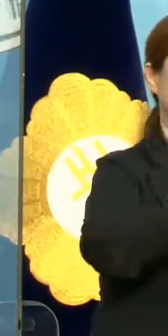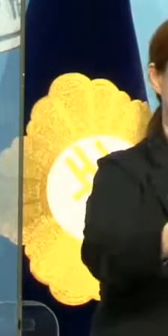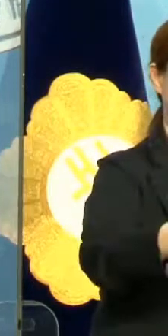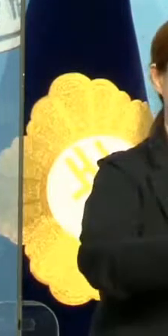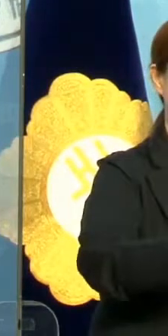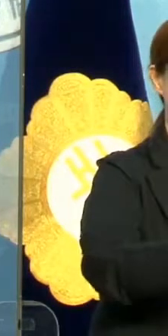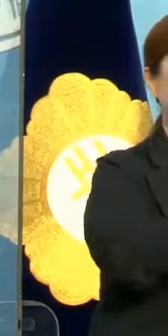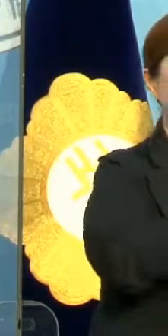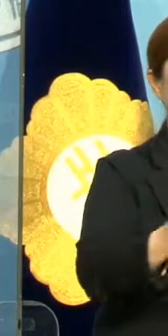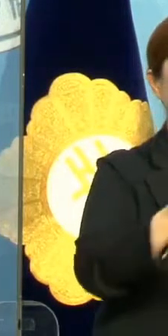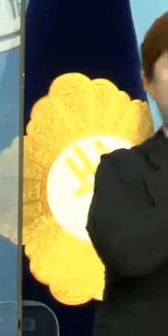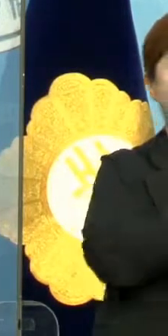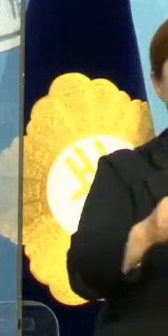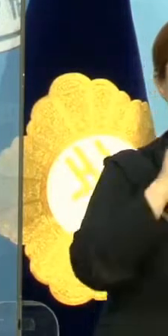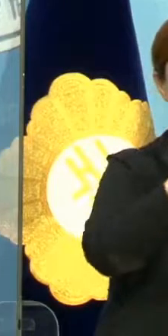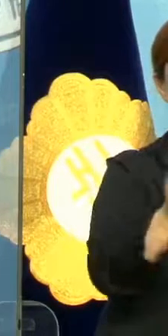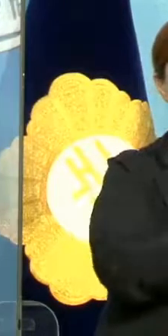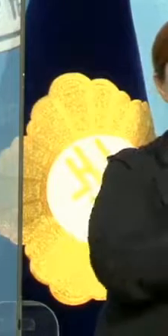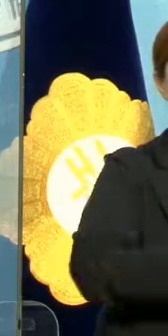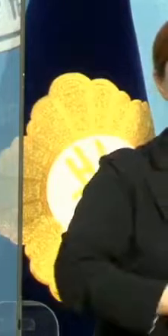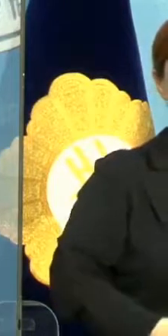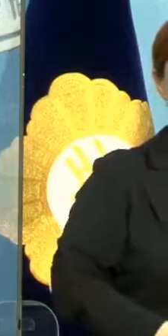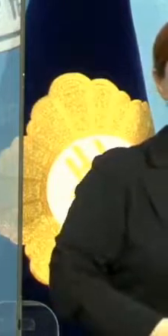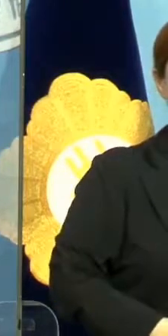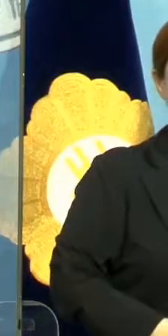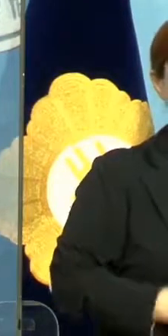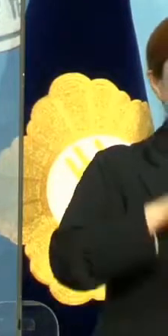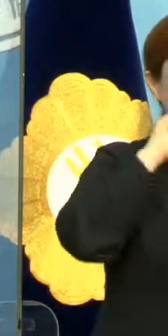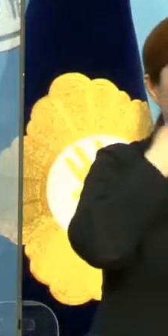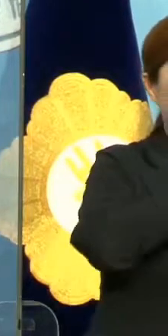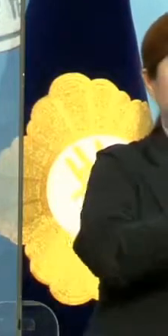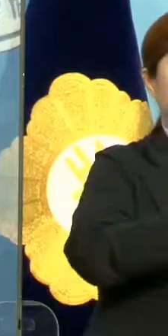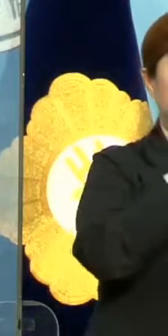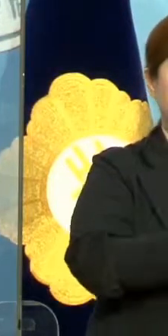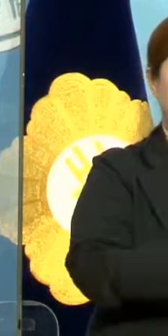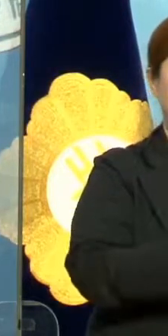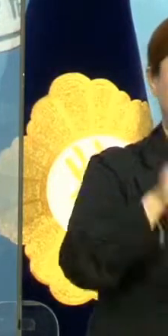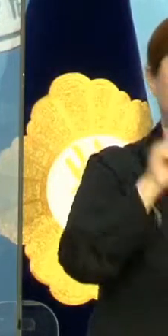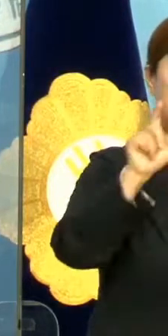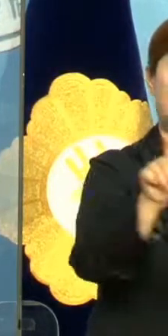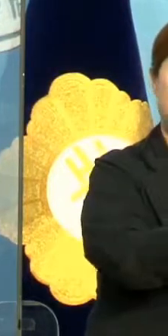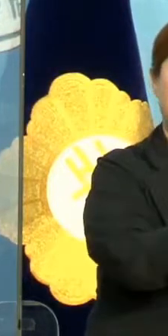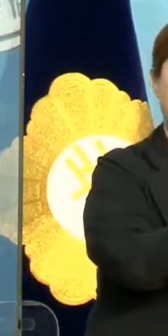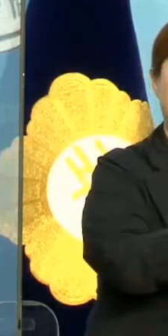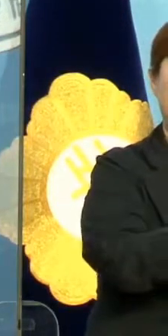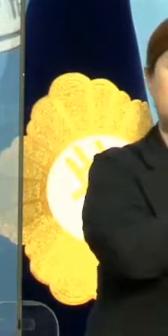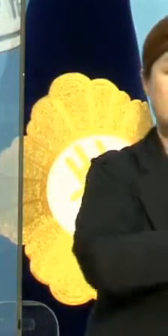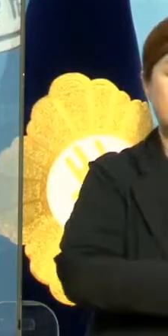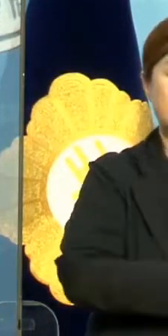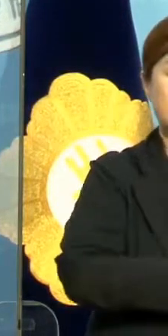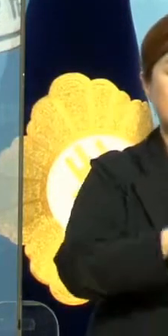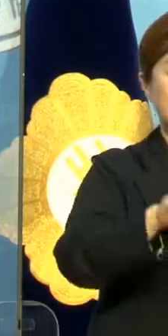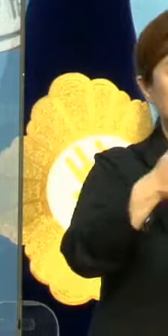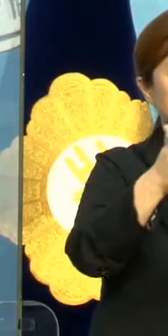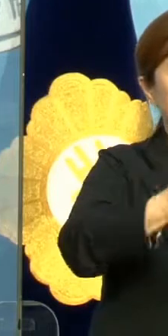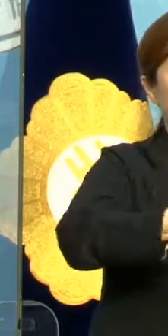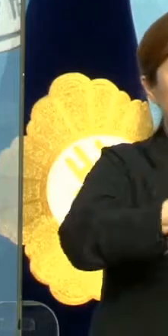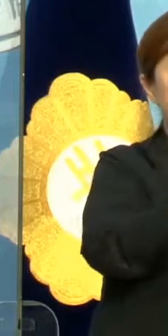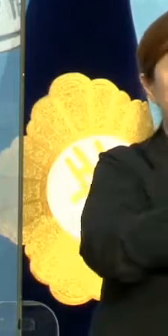정리해고를 통보했습니다 어려움 속에서도 회사를 믿고 버텨온 수백명의 직원들은